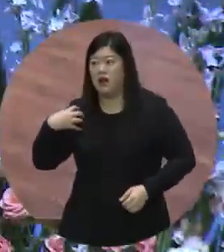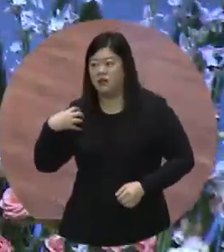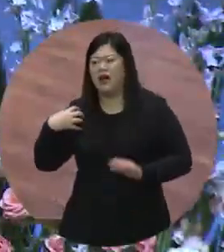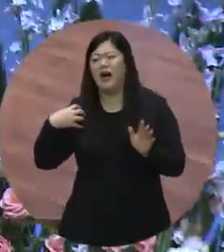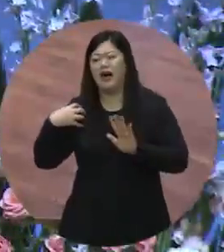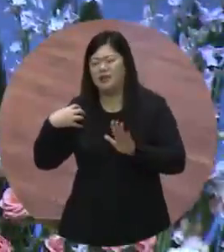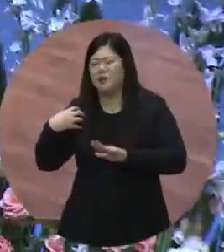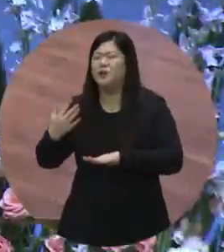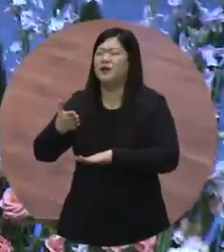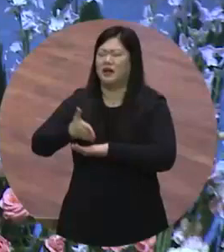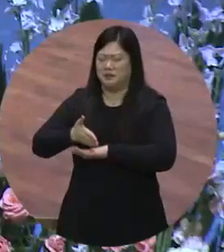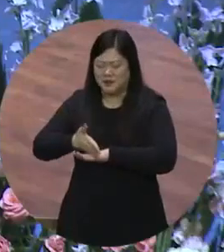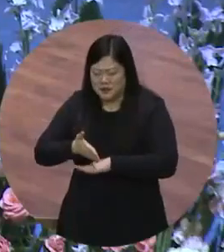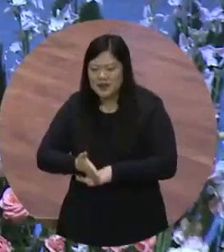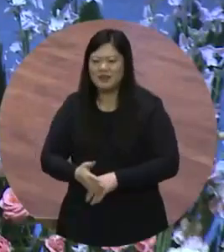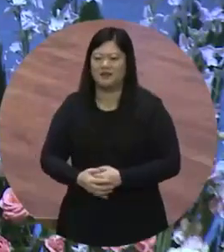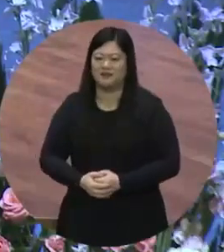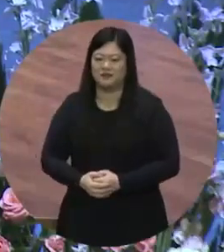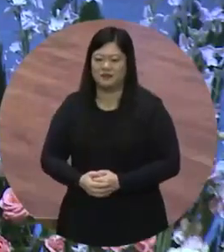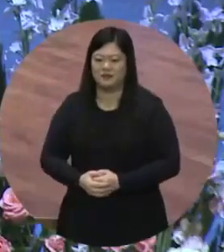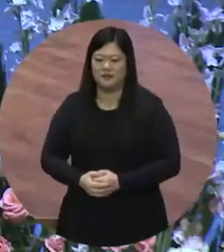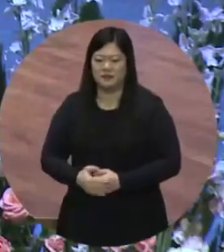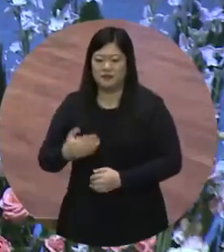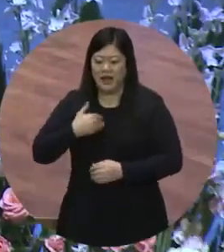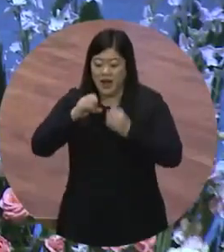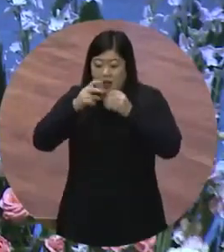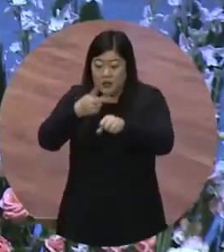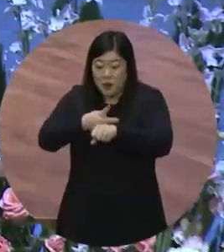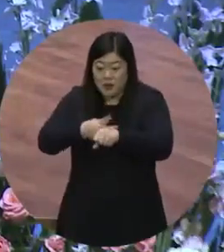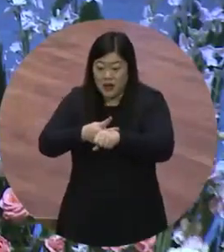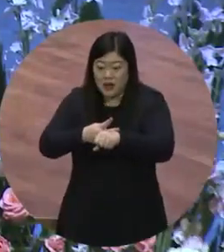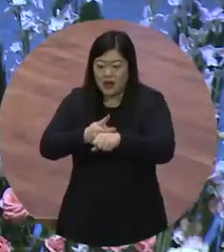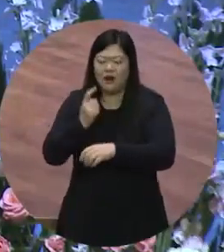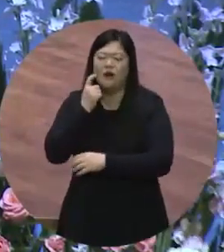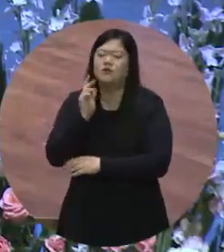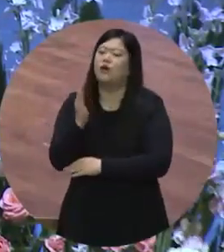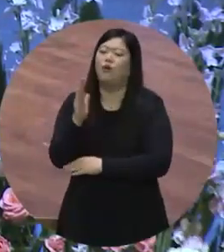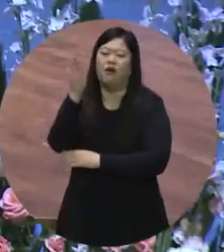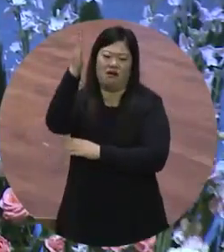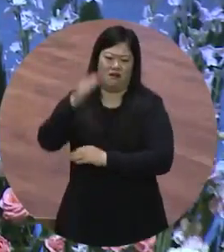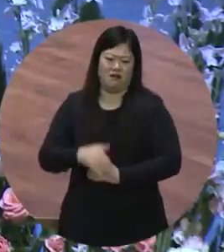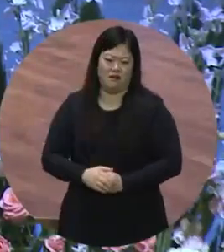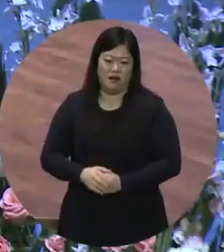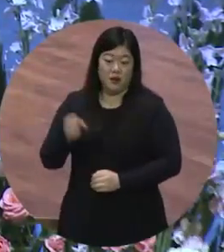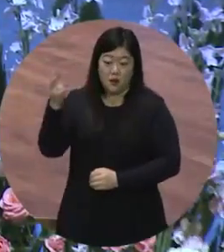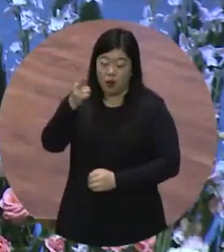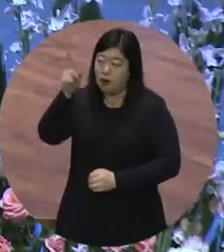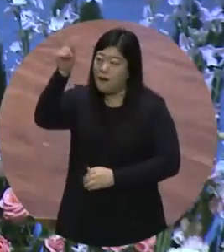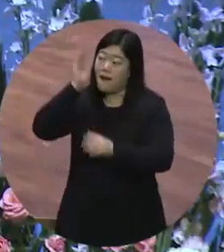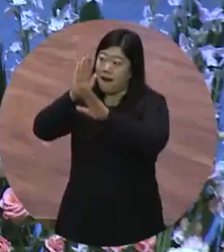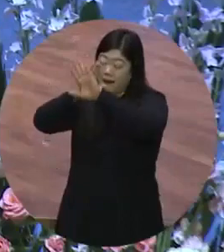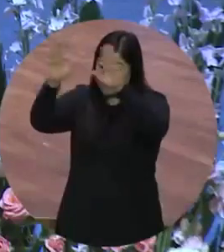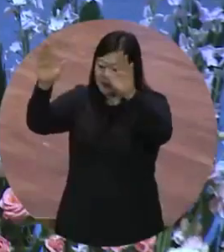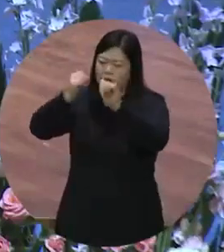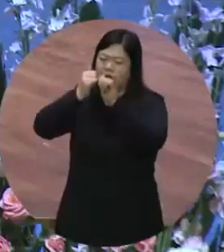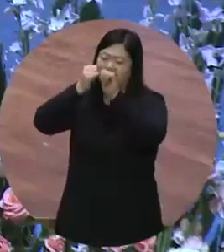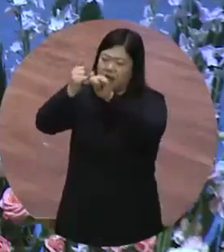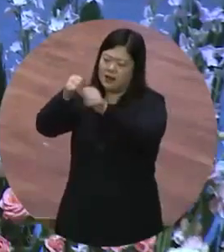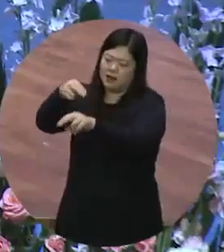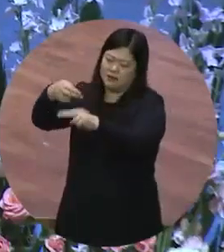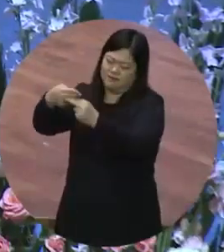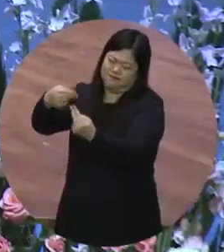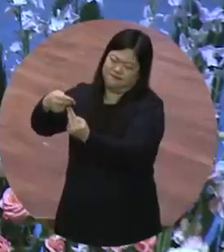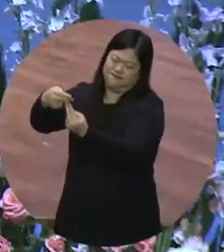나 선교사로 부름받았다. 가문의 영광 정도 안에 영원한 상급이 하늘에 기다리고 있어. 지금 당장 눈에